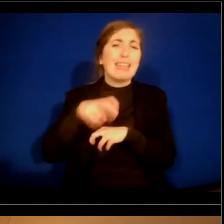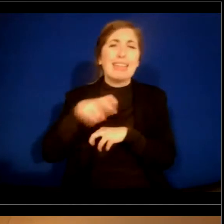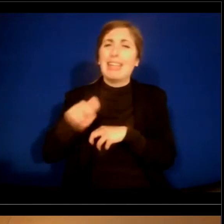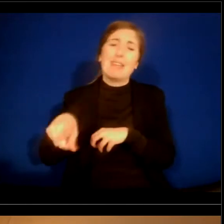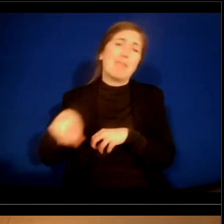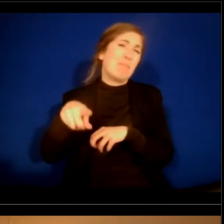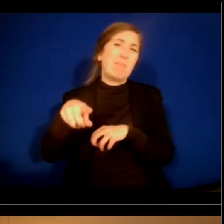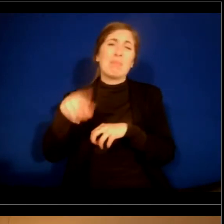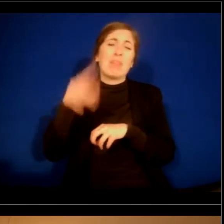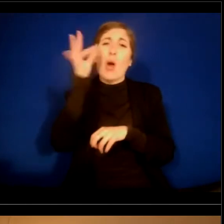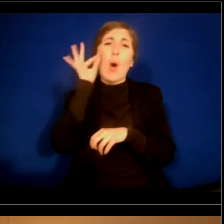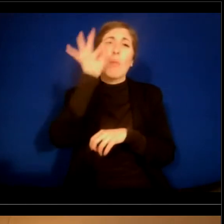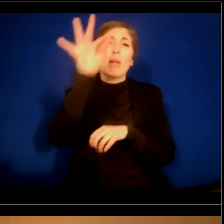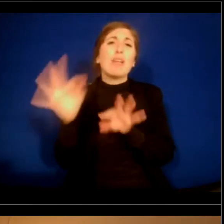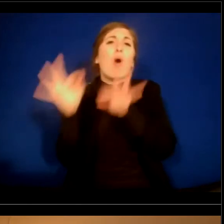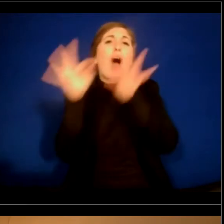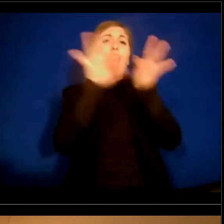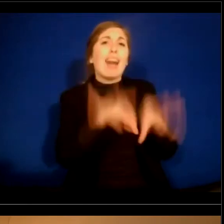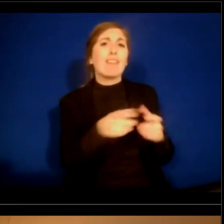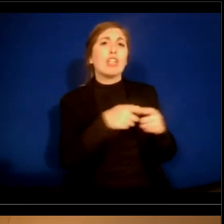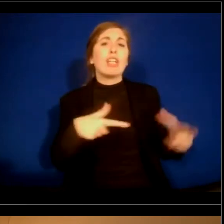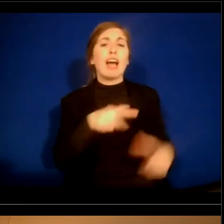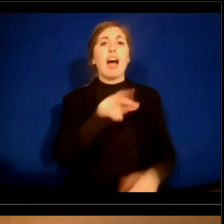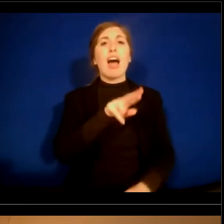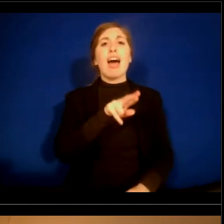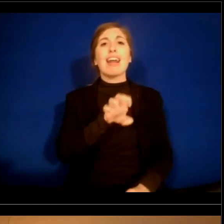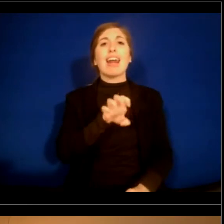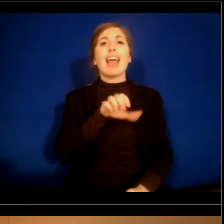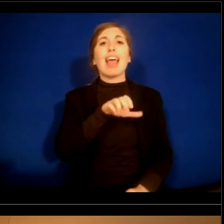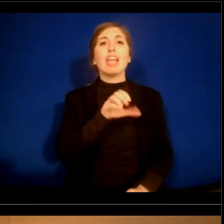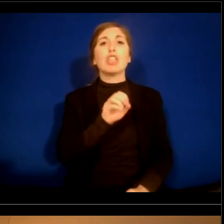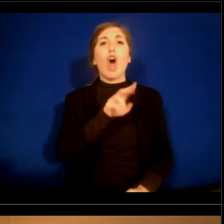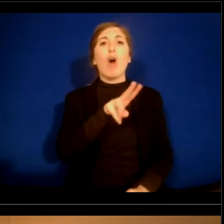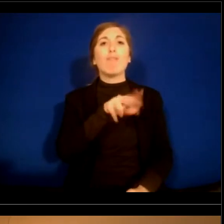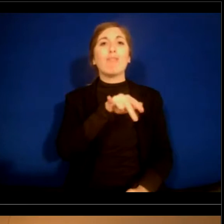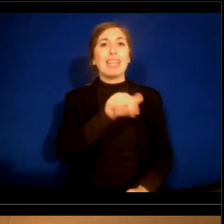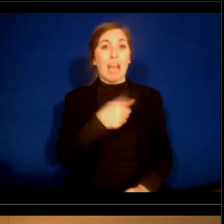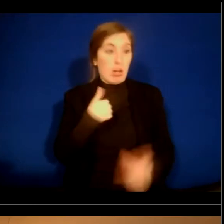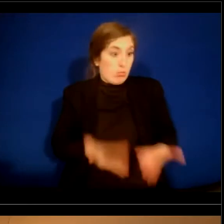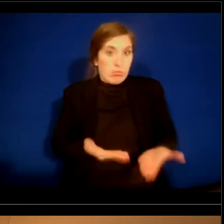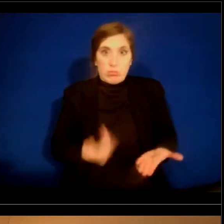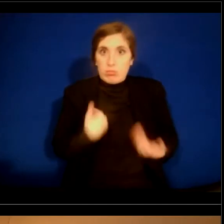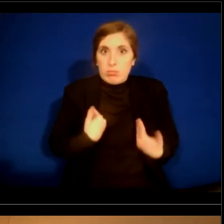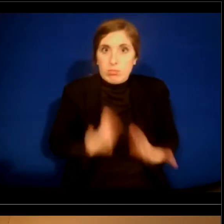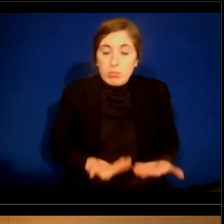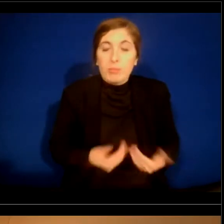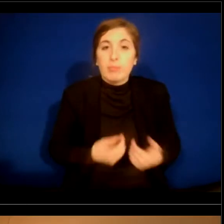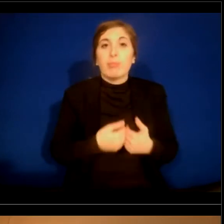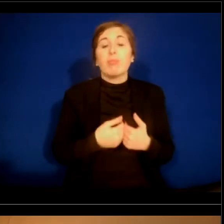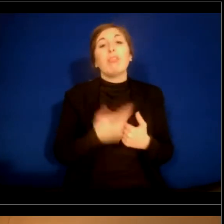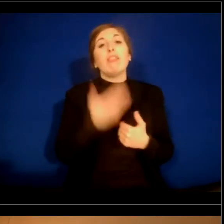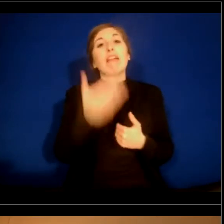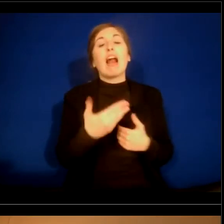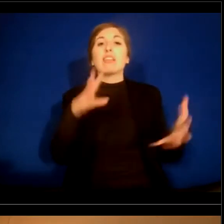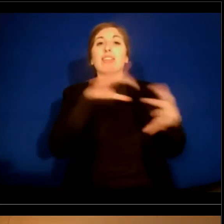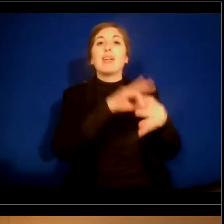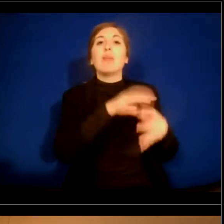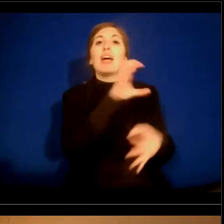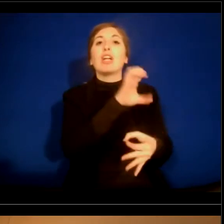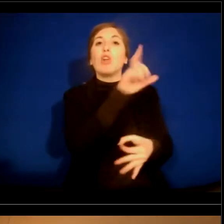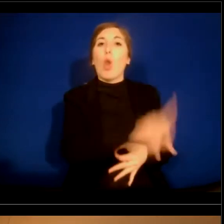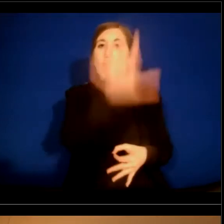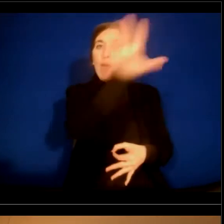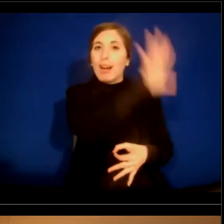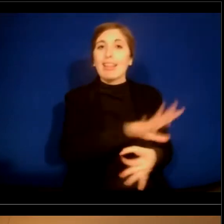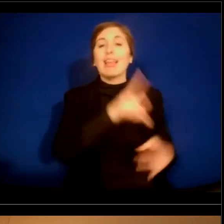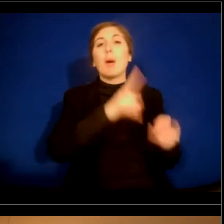raggiungere Resovia, dove sono io adesso, laddove con Regione Lombardia, Reu e dei donatori privati